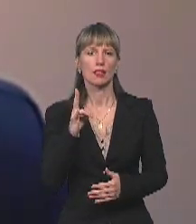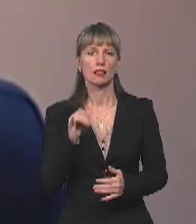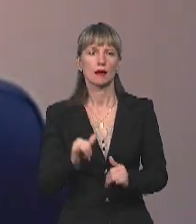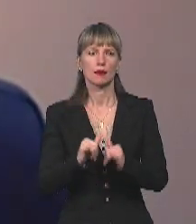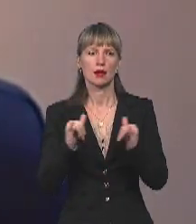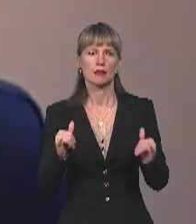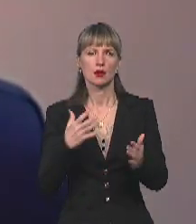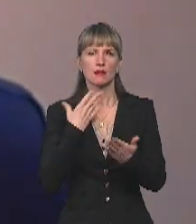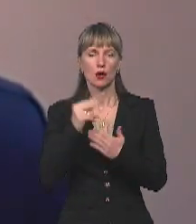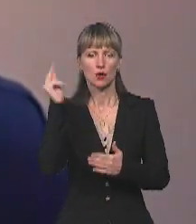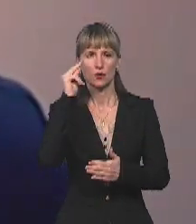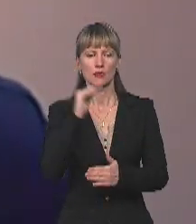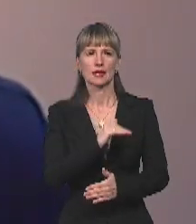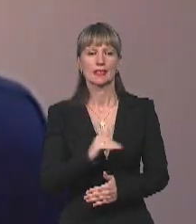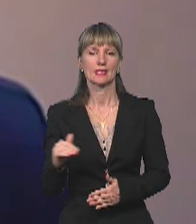свого освітнього рівня.